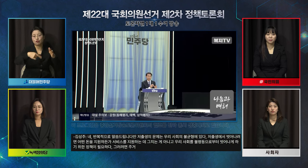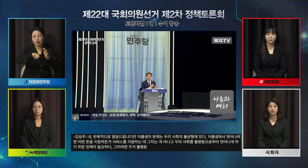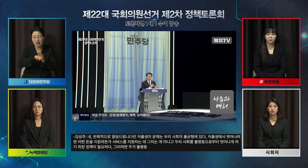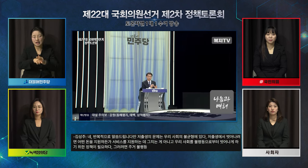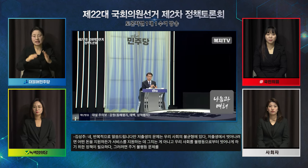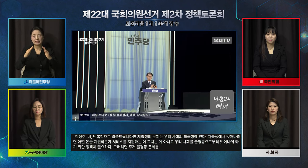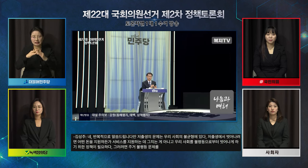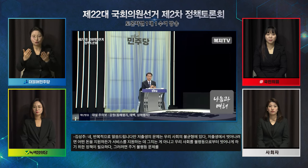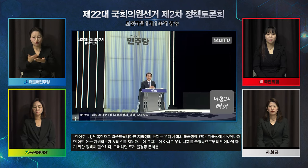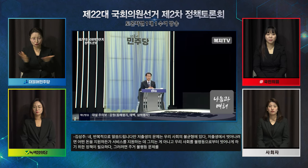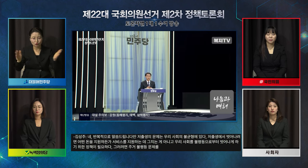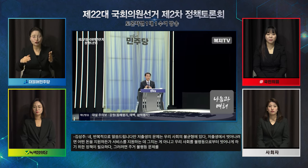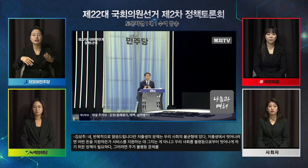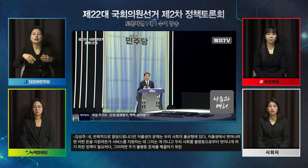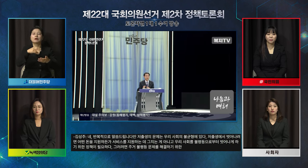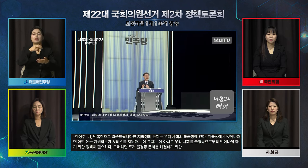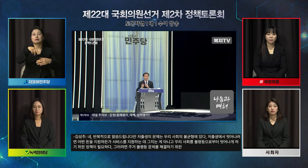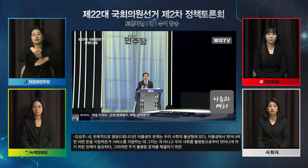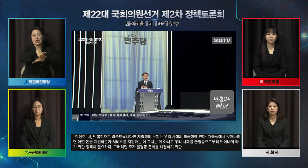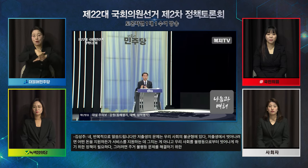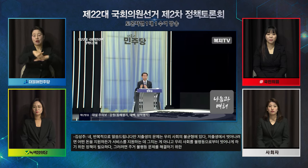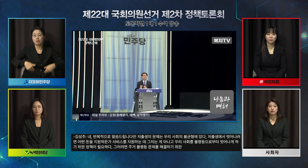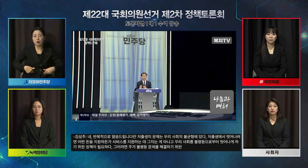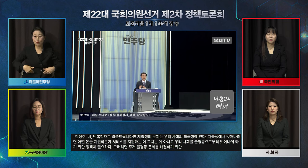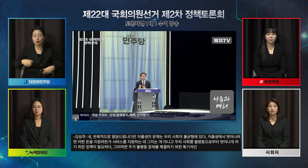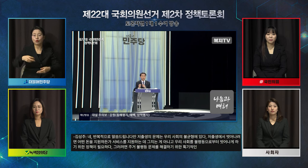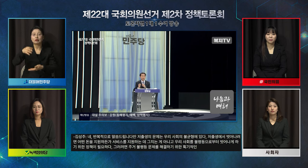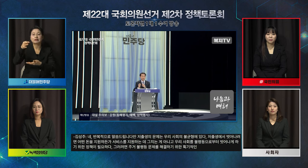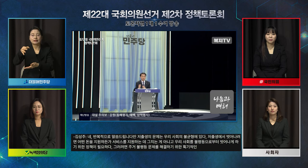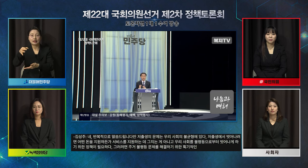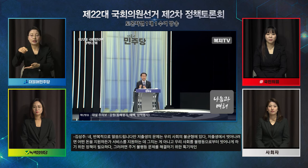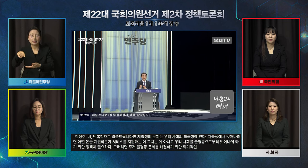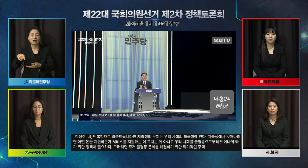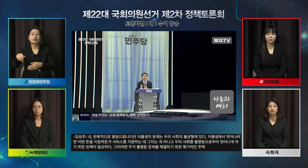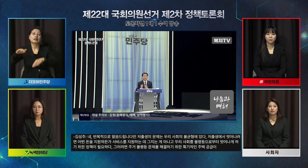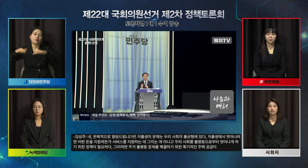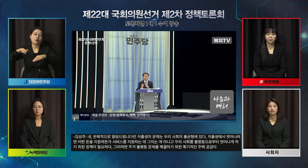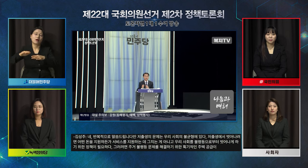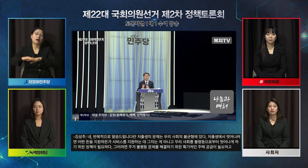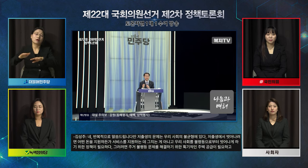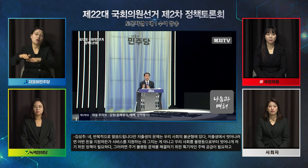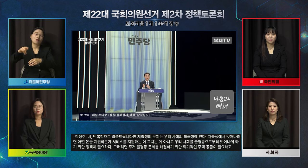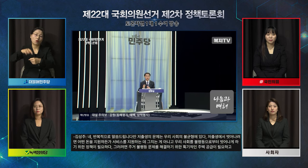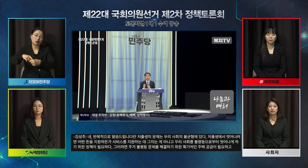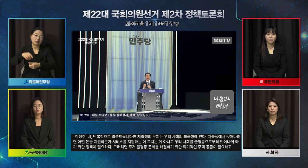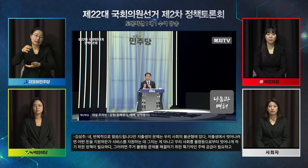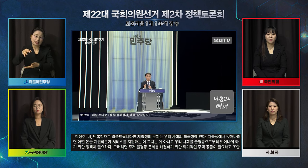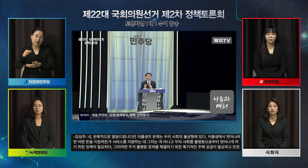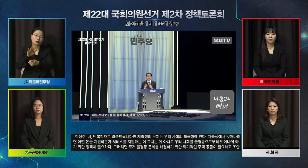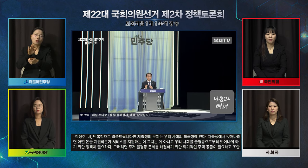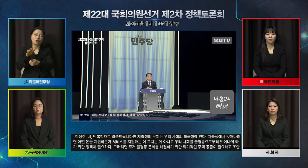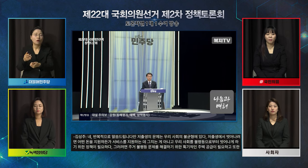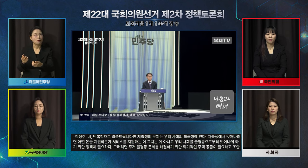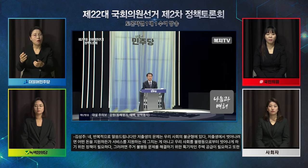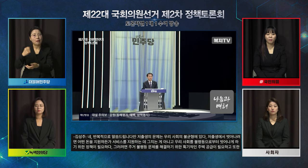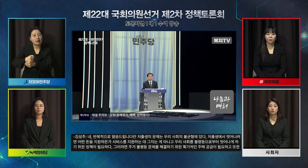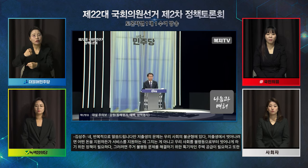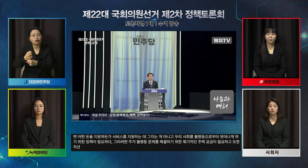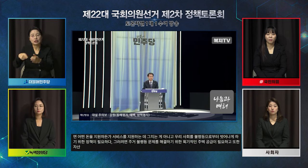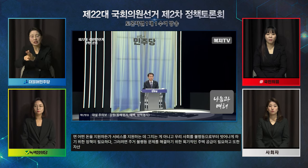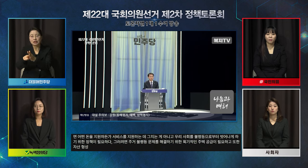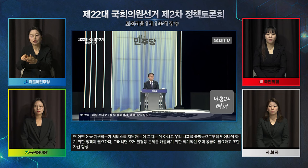주택 공급 정책이 필요하다는 거고 또 하나는 자산불평등을 해소하기 위한 자산 형성 지원책이 필요하다는 것입니다.